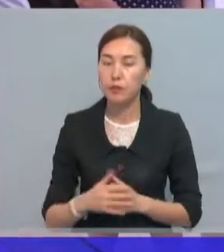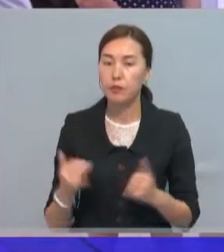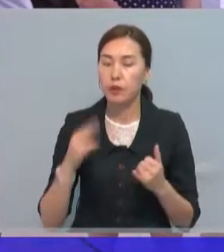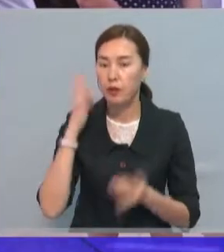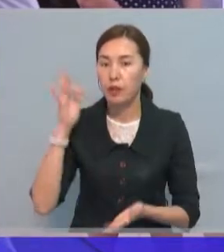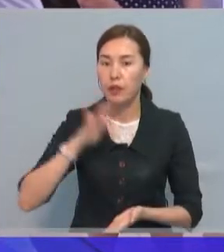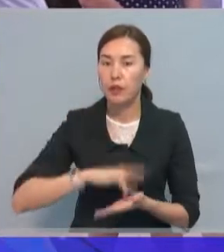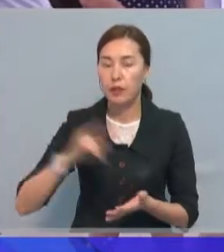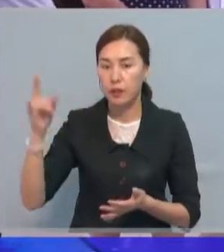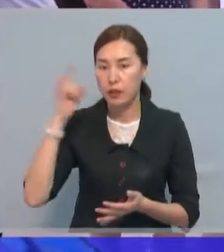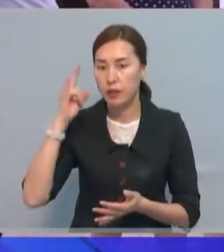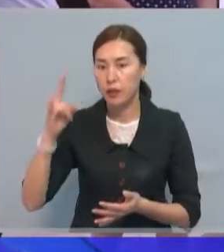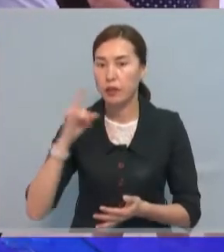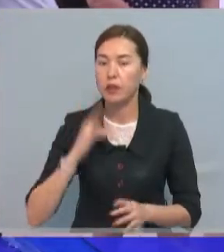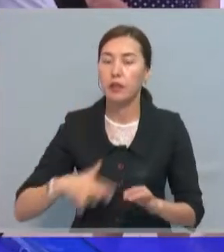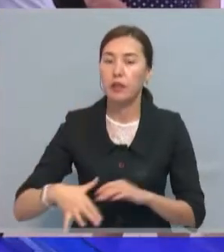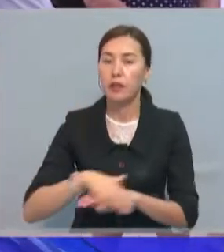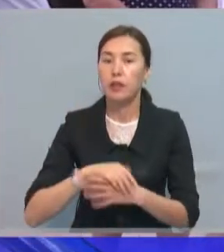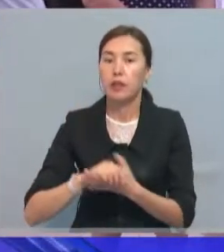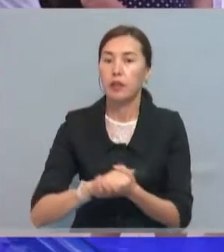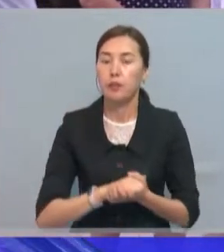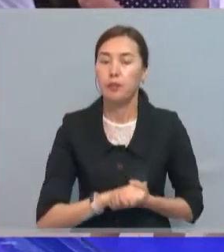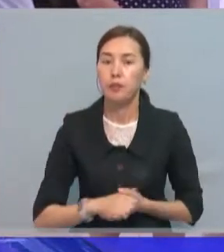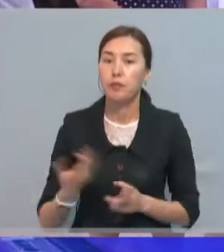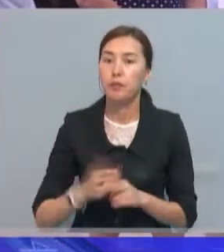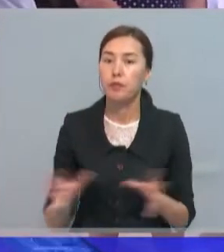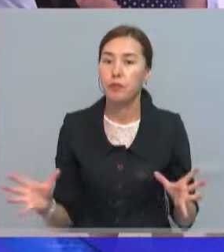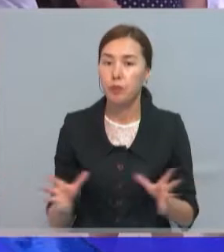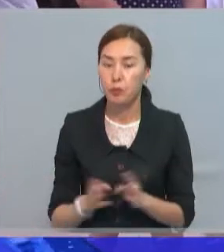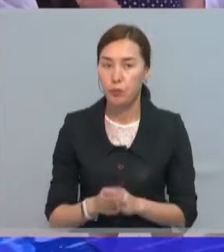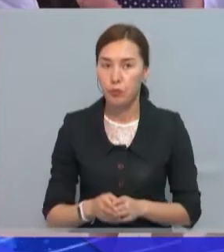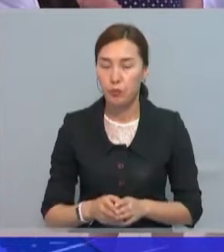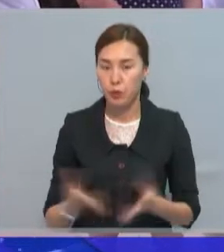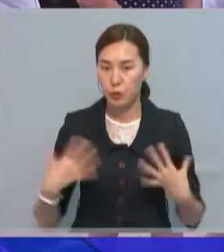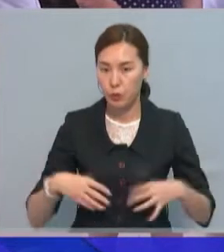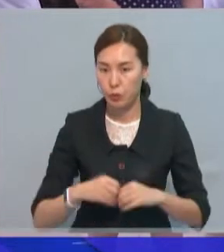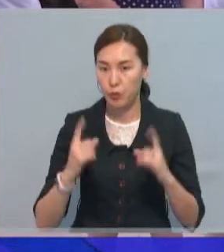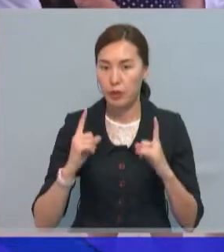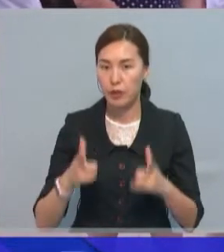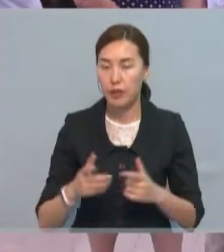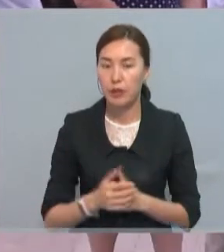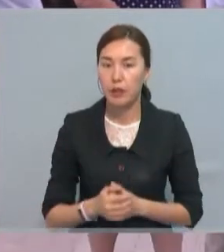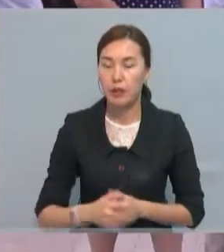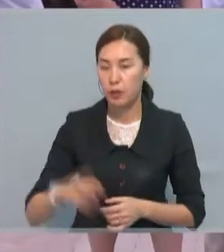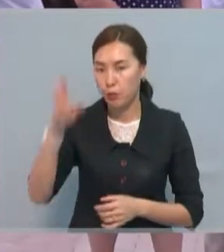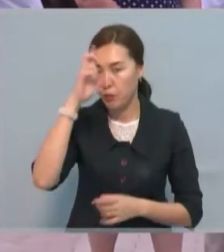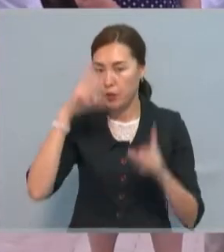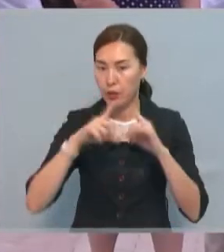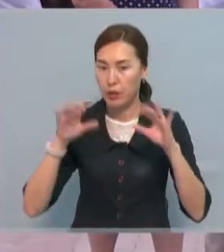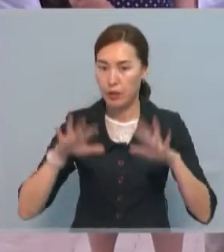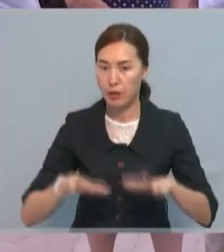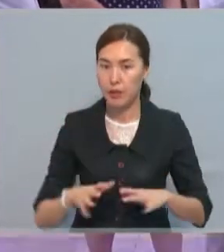бүгін Шымкент қалалық Қазақстан халқы ассамблеясы, сонымен бірге қоғамдық келісім мемлекеттік